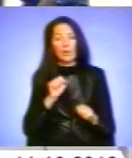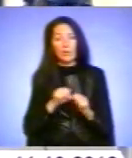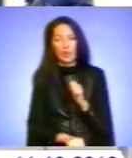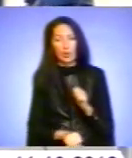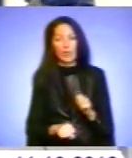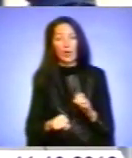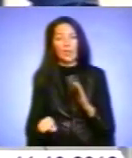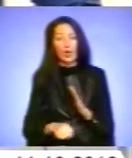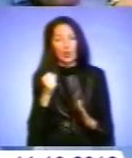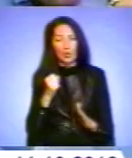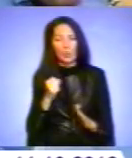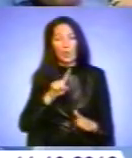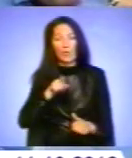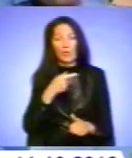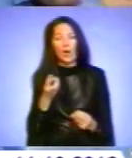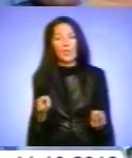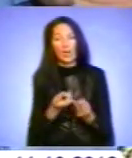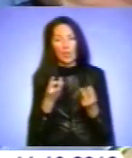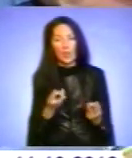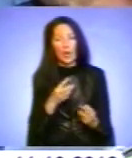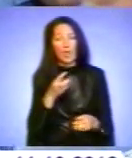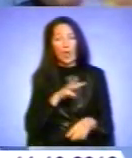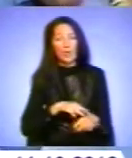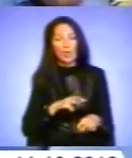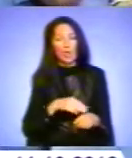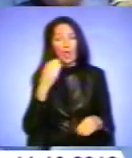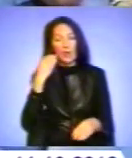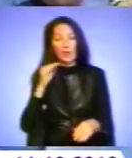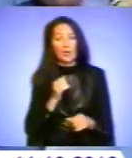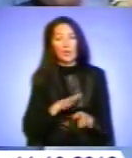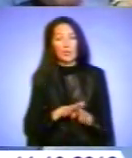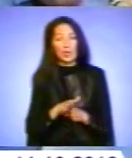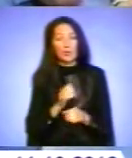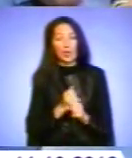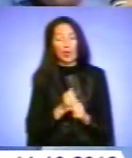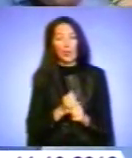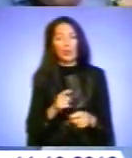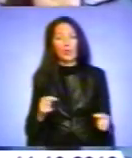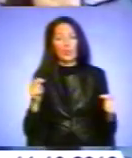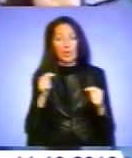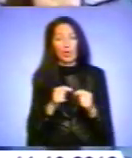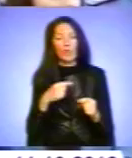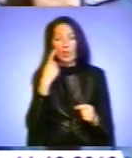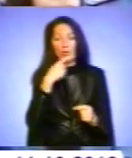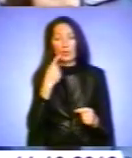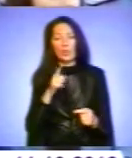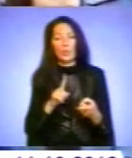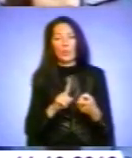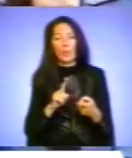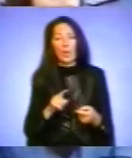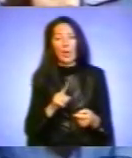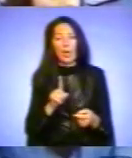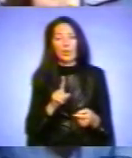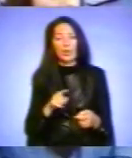вимагання та підпали. Міліціонери ефективніше здійснювали роботу щодо встановлення осіб, причетних до пограбувань, крадіжок, зокрема